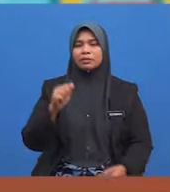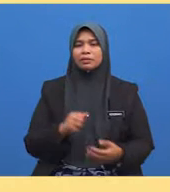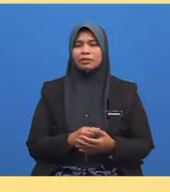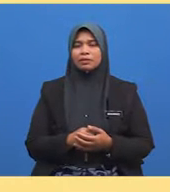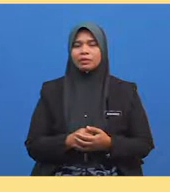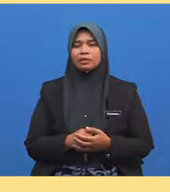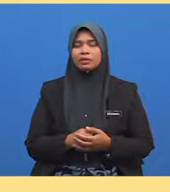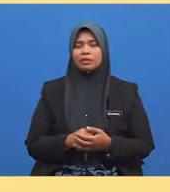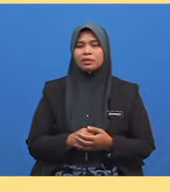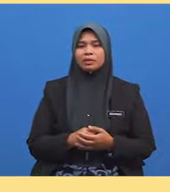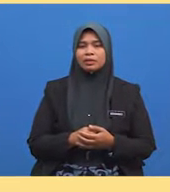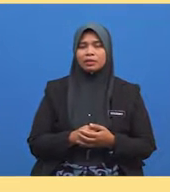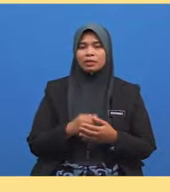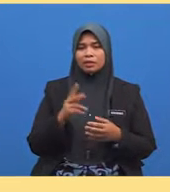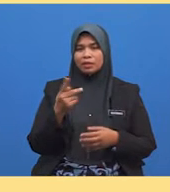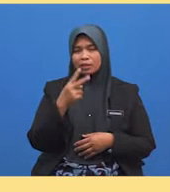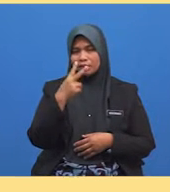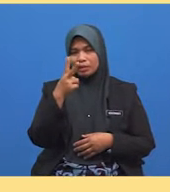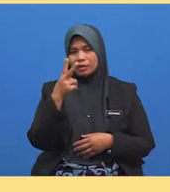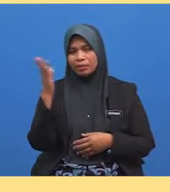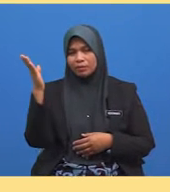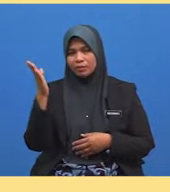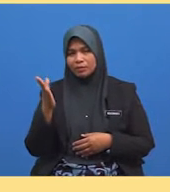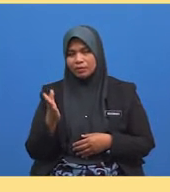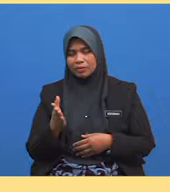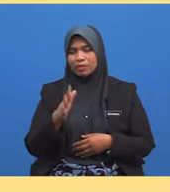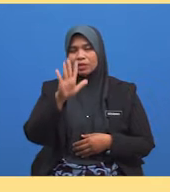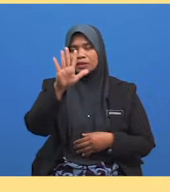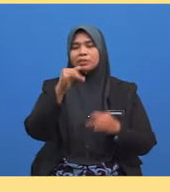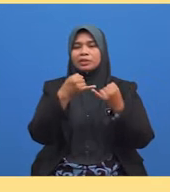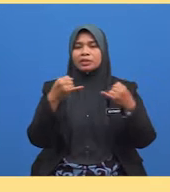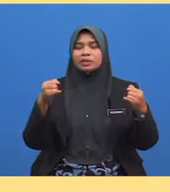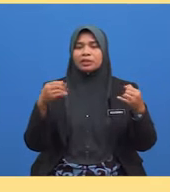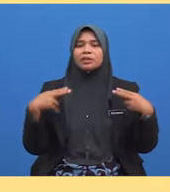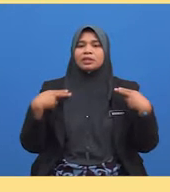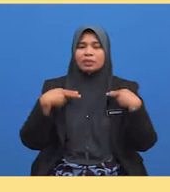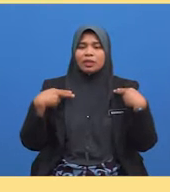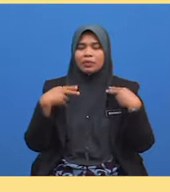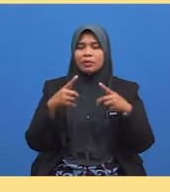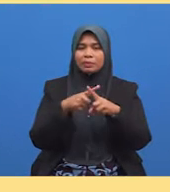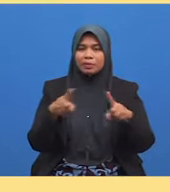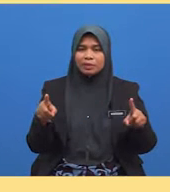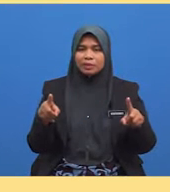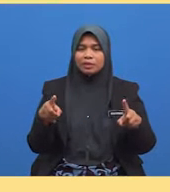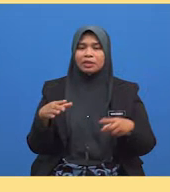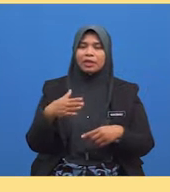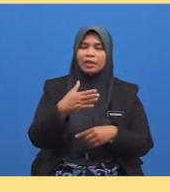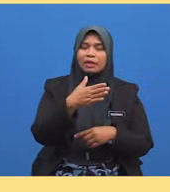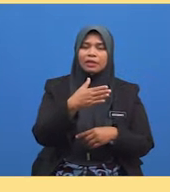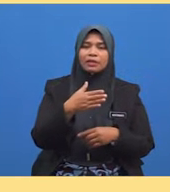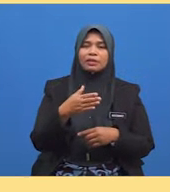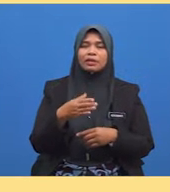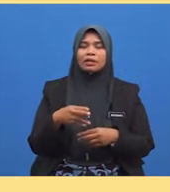tertentu. Daripada slide yang ditunjukkan, kita dapat melihat terdapat lima jenis haiwan yang berbeza, iaitu ikan